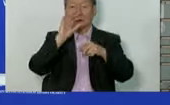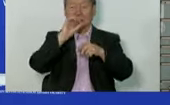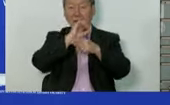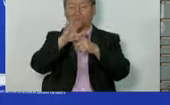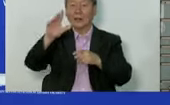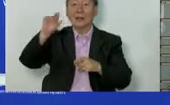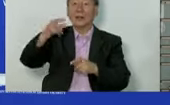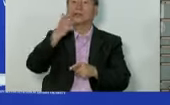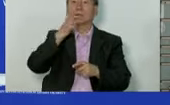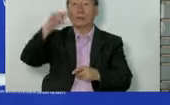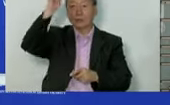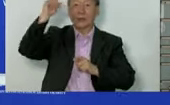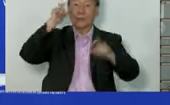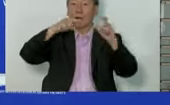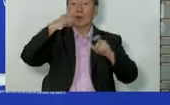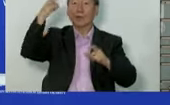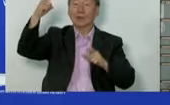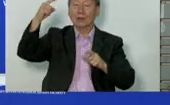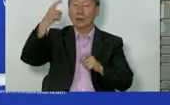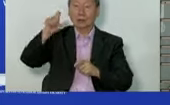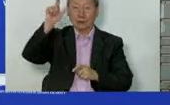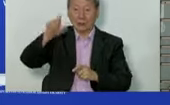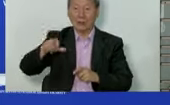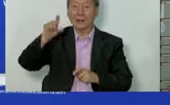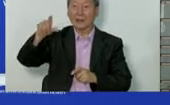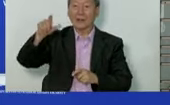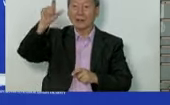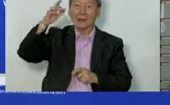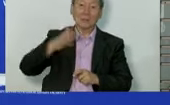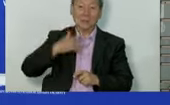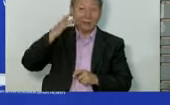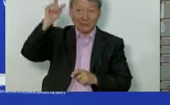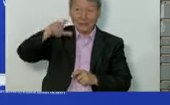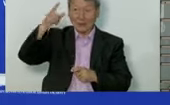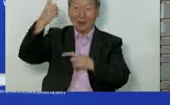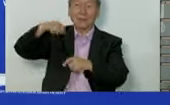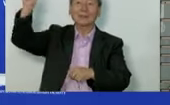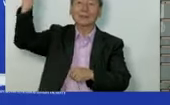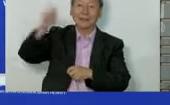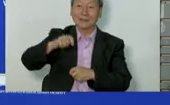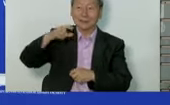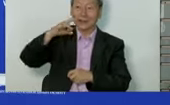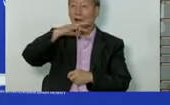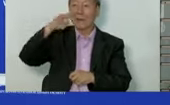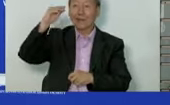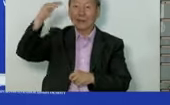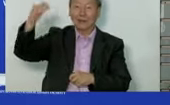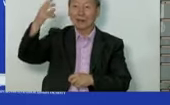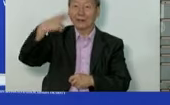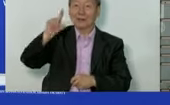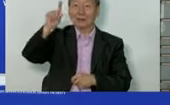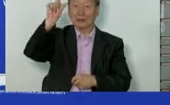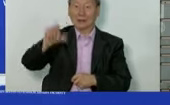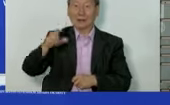случаев. Военнослужащие, курсанты из Российской Федерации 100 и граждане Кыргызской Республики, прибывшие из Российской